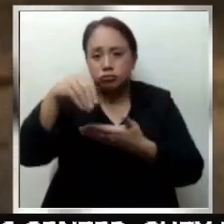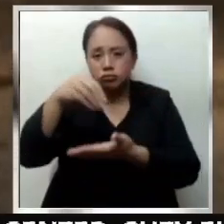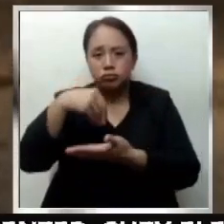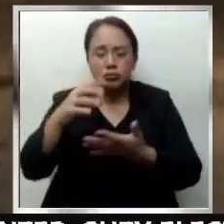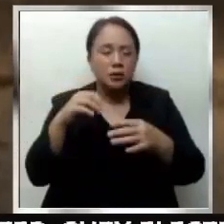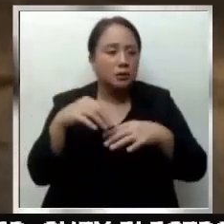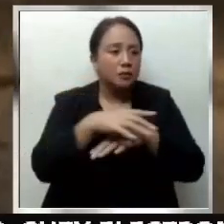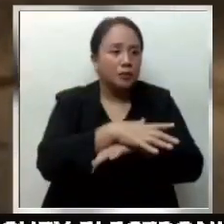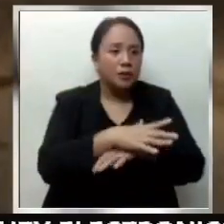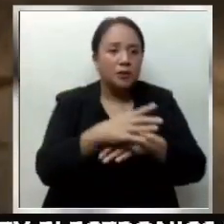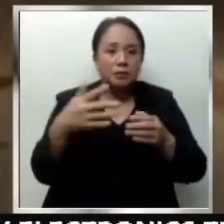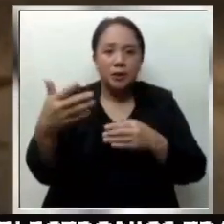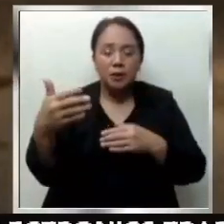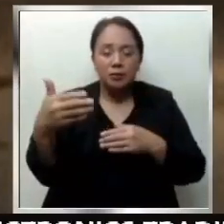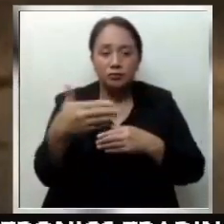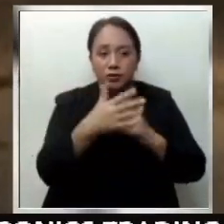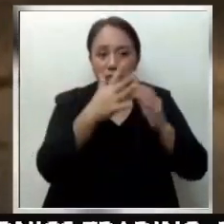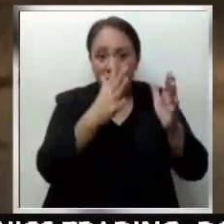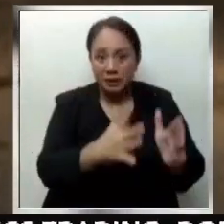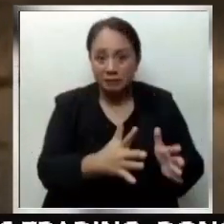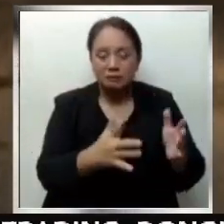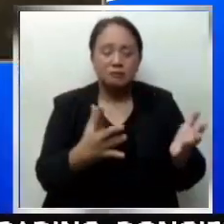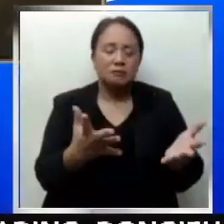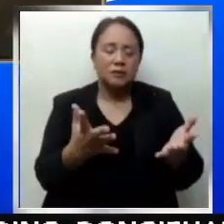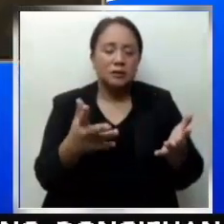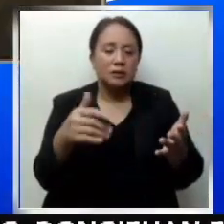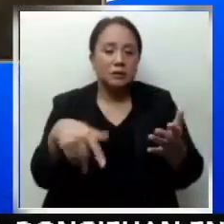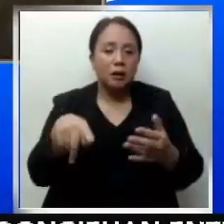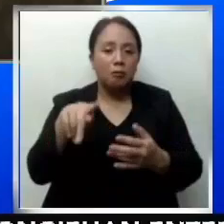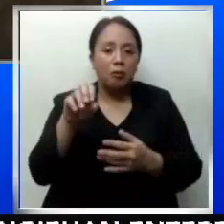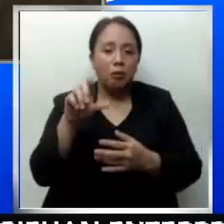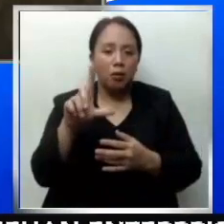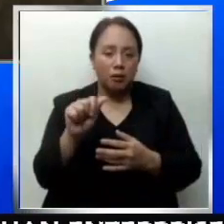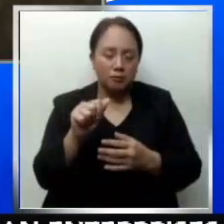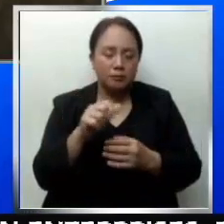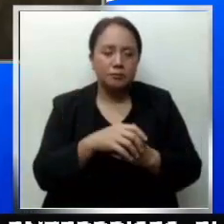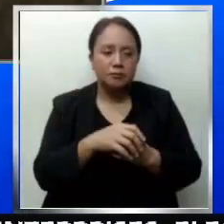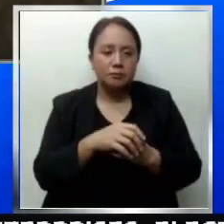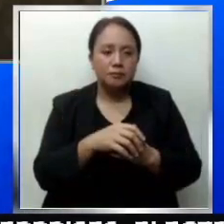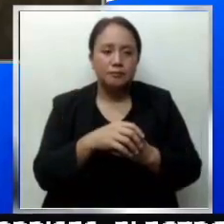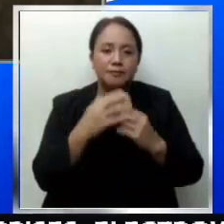mangisda dito sa bayan ng Pola. Vicky? Maraming salamat sa iyo, June Veneracion.